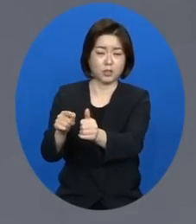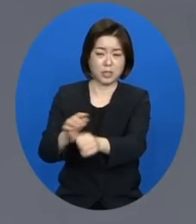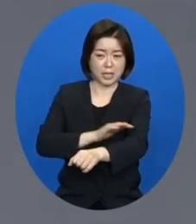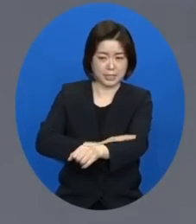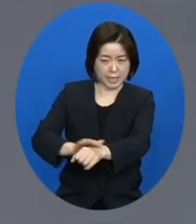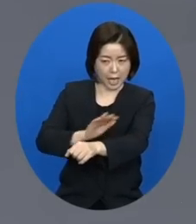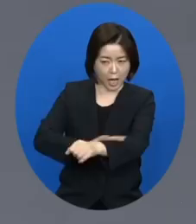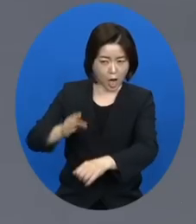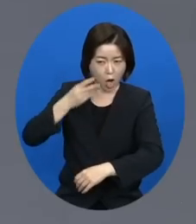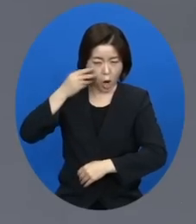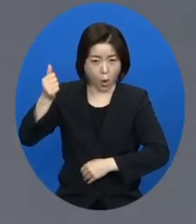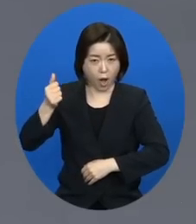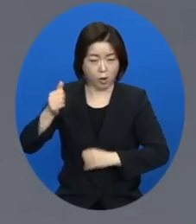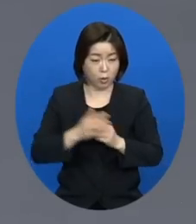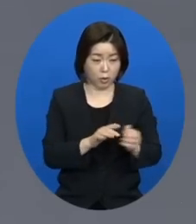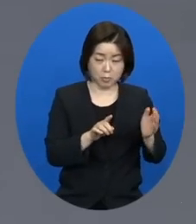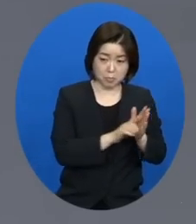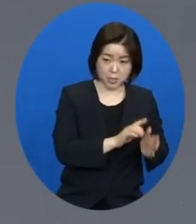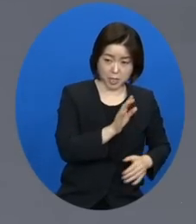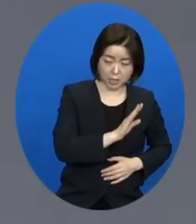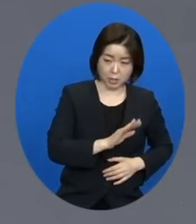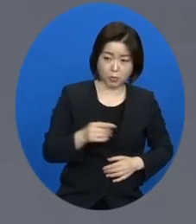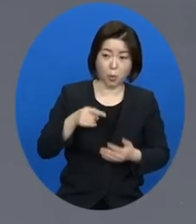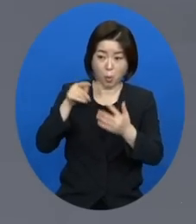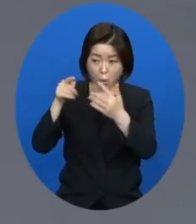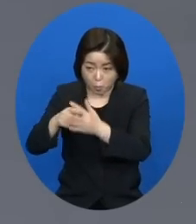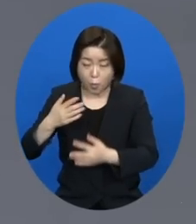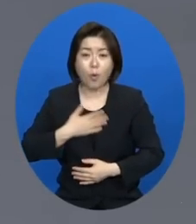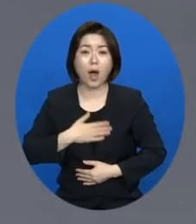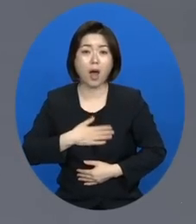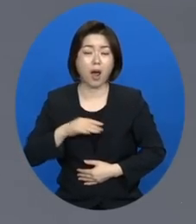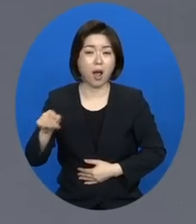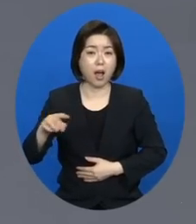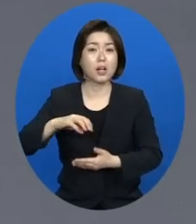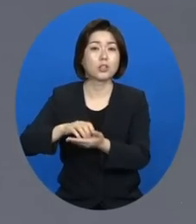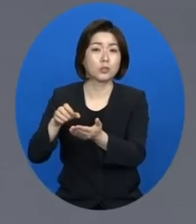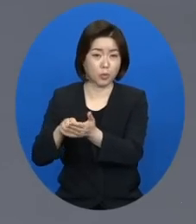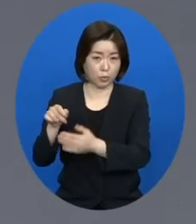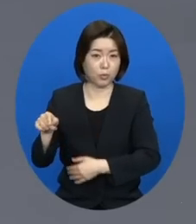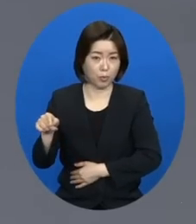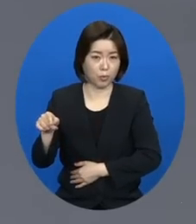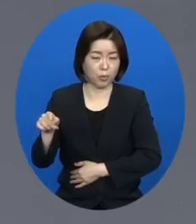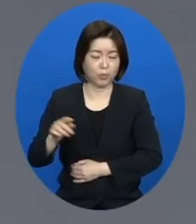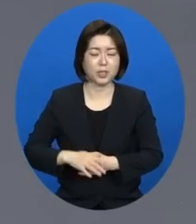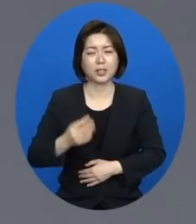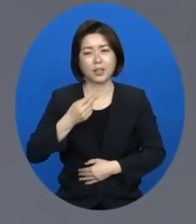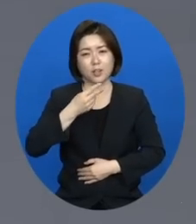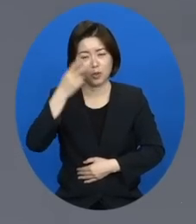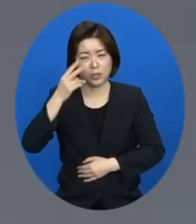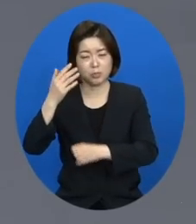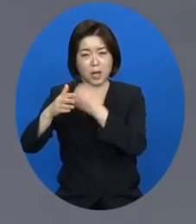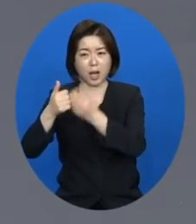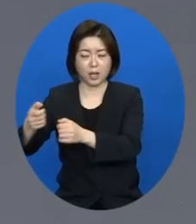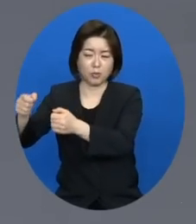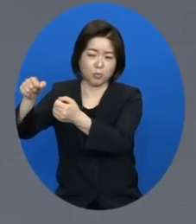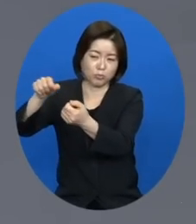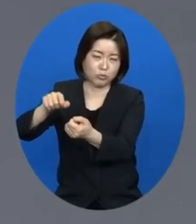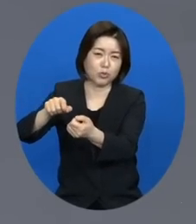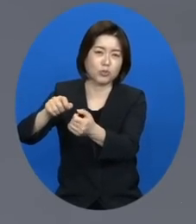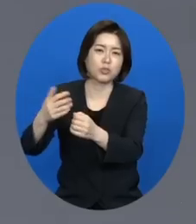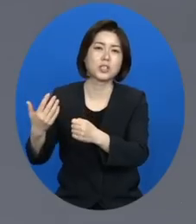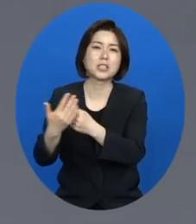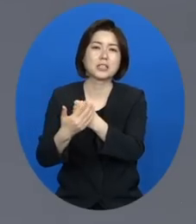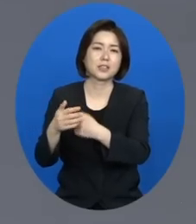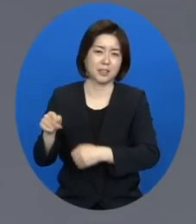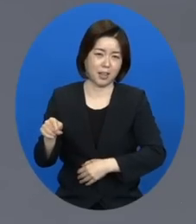것을 안 믿는 사람도 알 정도로 이것이 바로 요셉에게 하나님이 보여주신